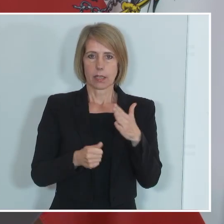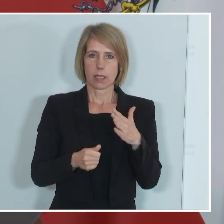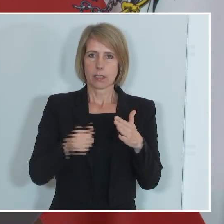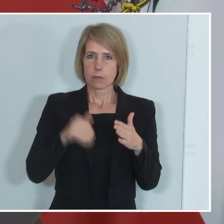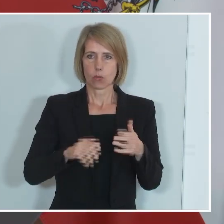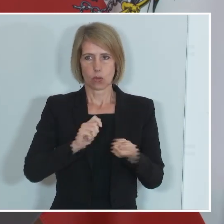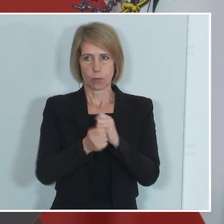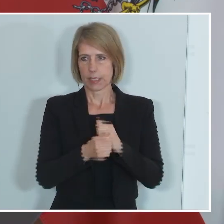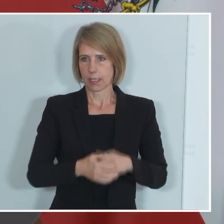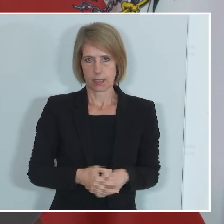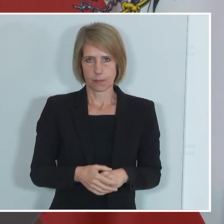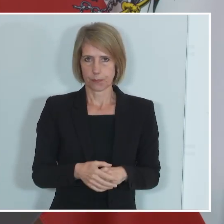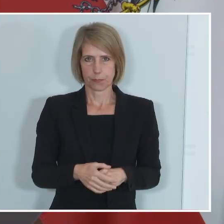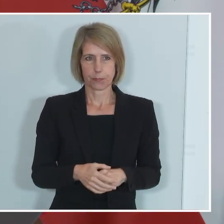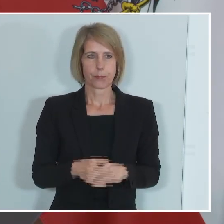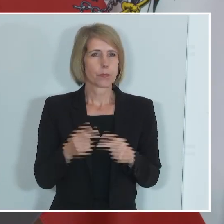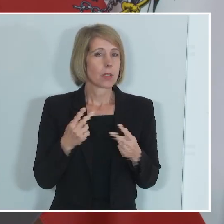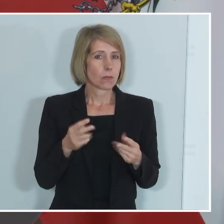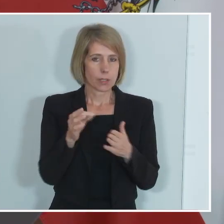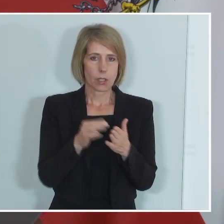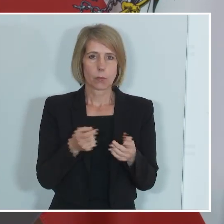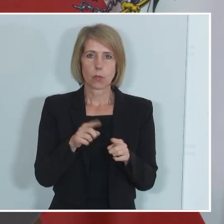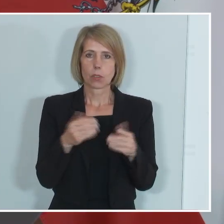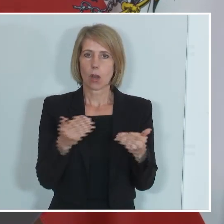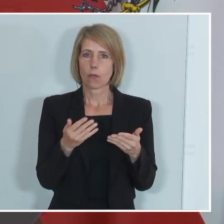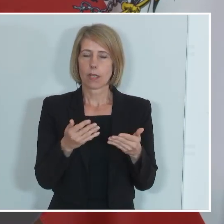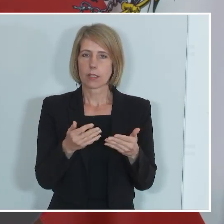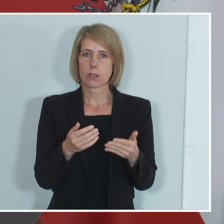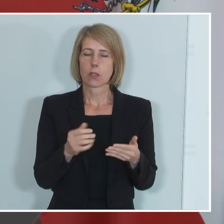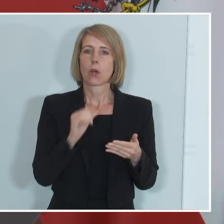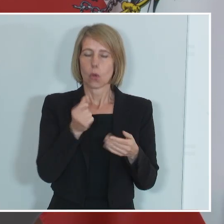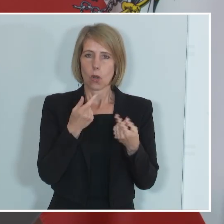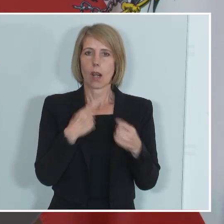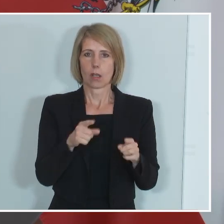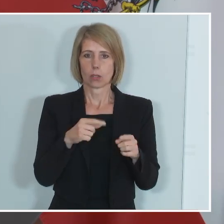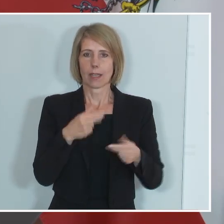zu setzen. Ja, und ein Punkt ist ganz bestimmt auch, gegen unlautere Handelspraxen